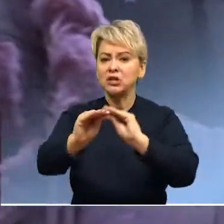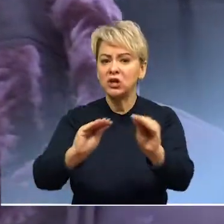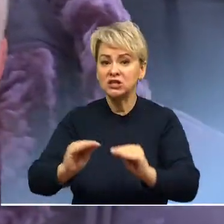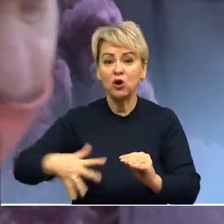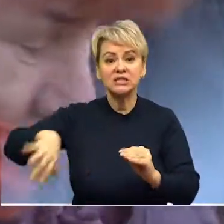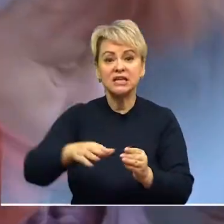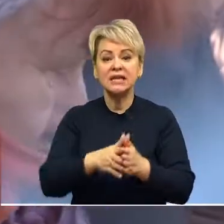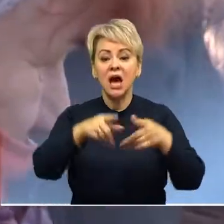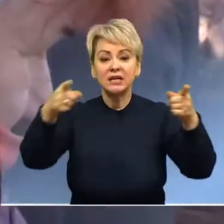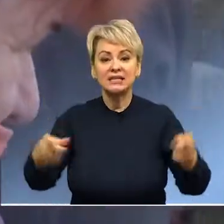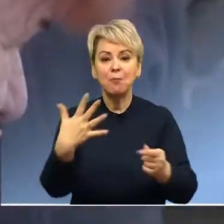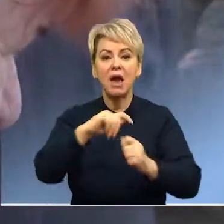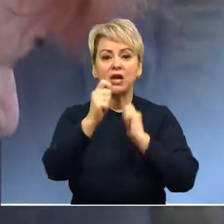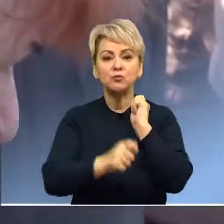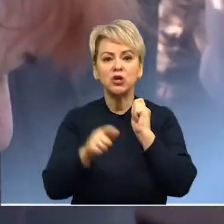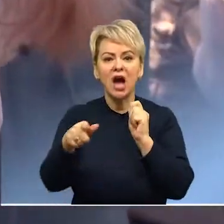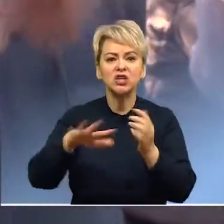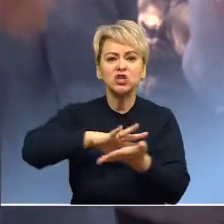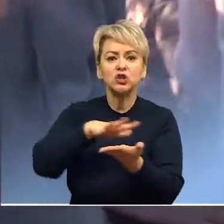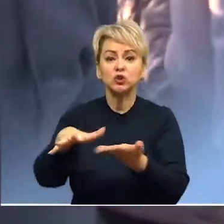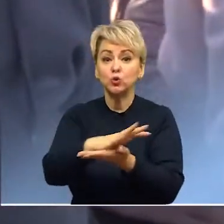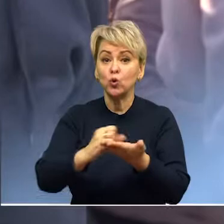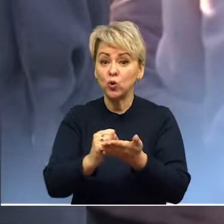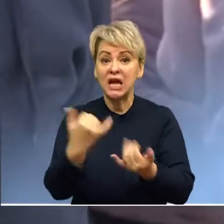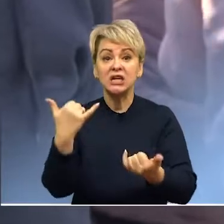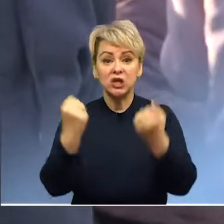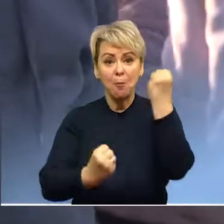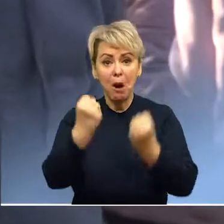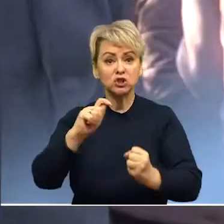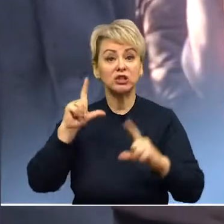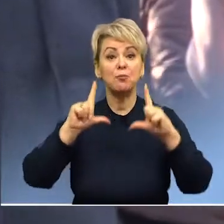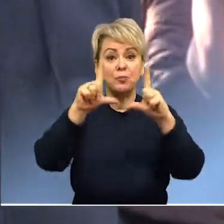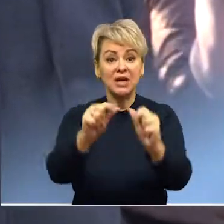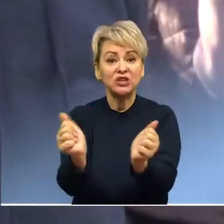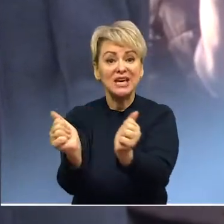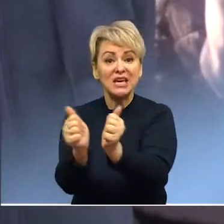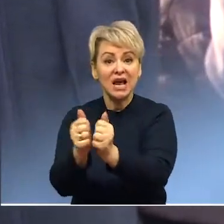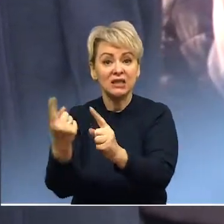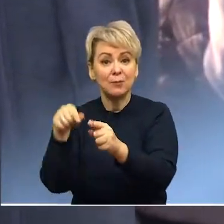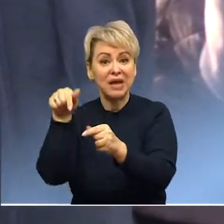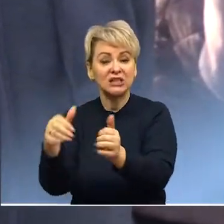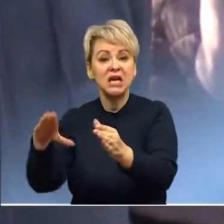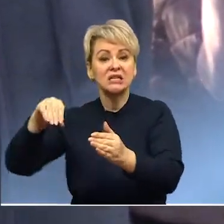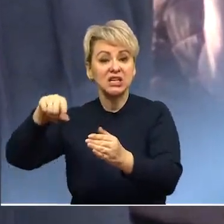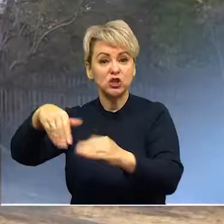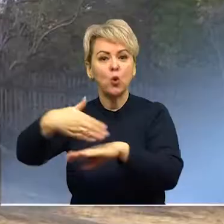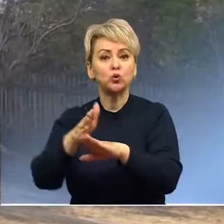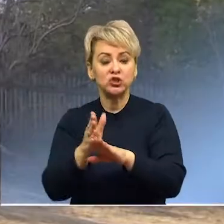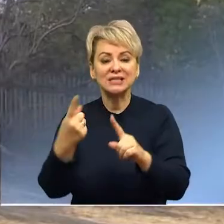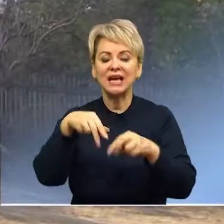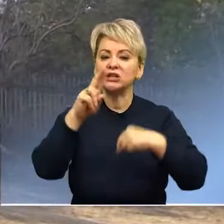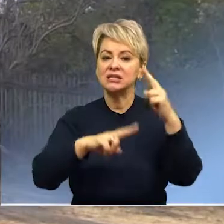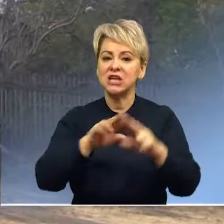здесь расстояние 5 метров, они искурочили, теперь машины заезжают и жмутся к соседнему участку.